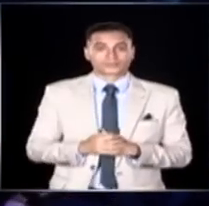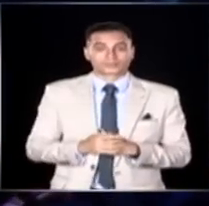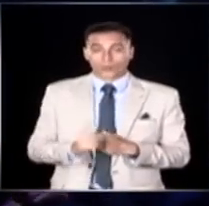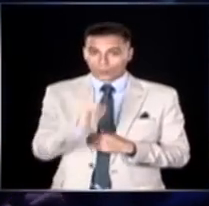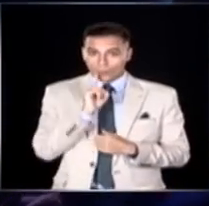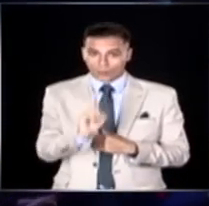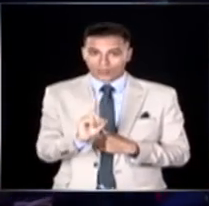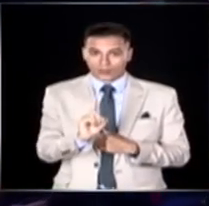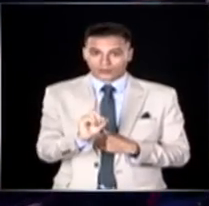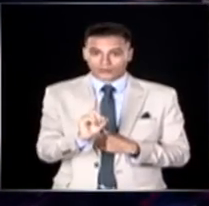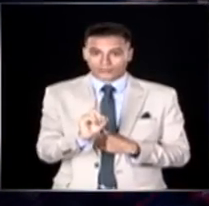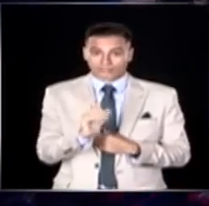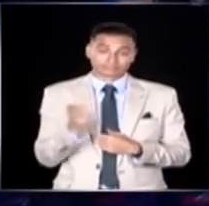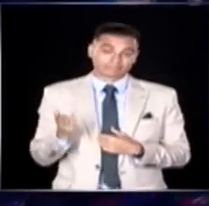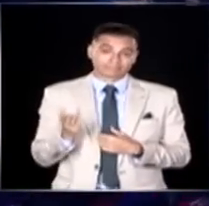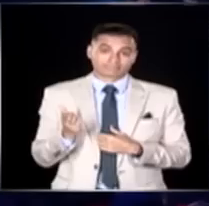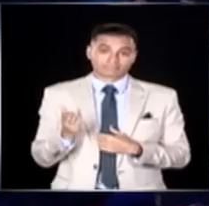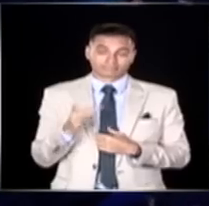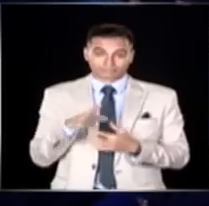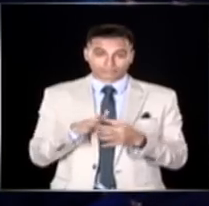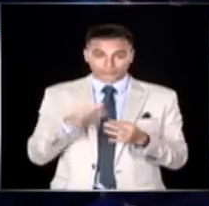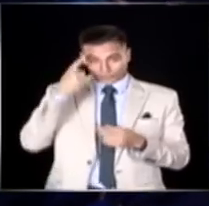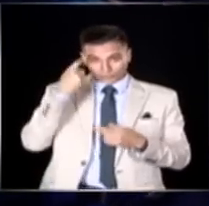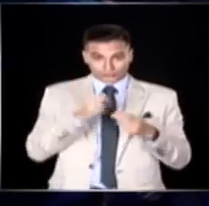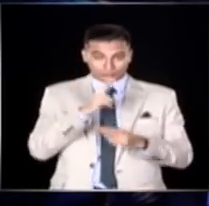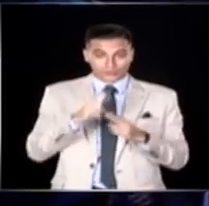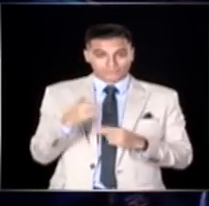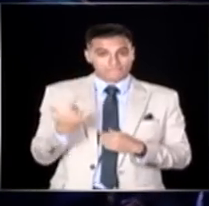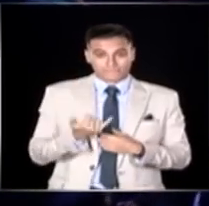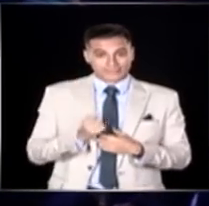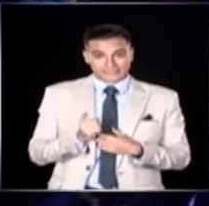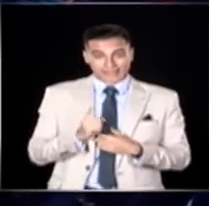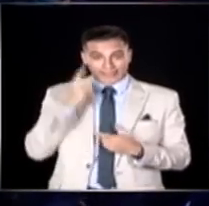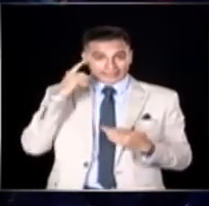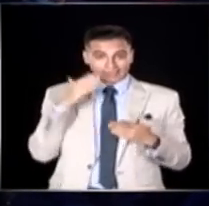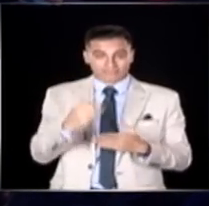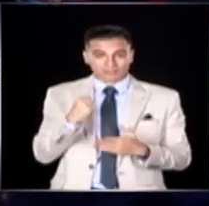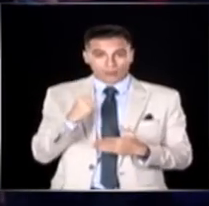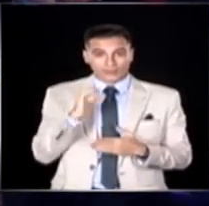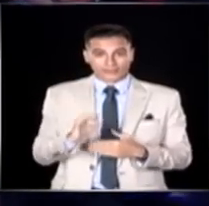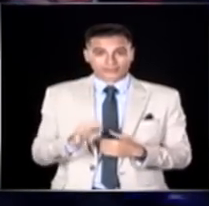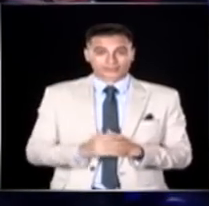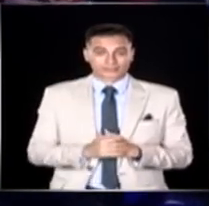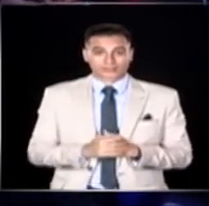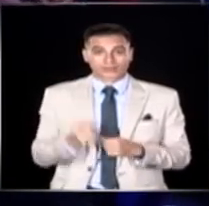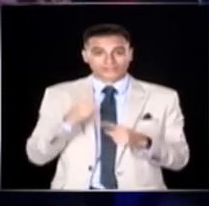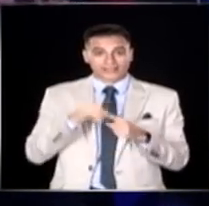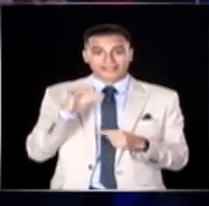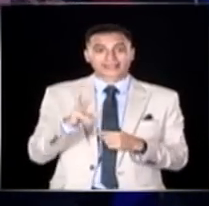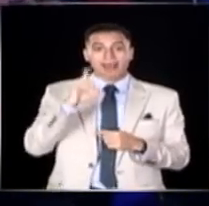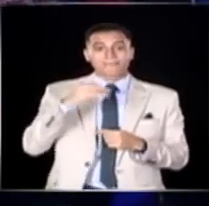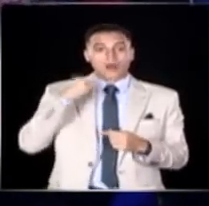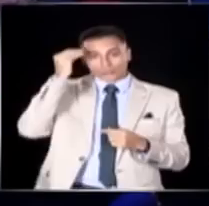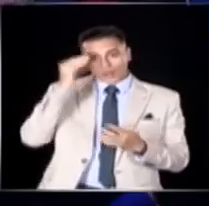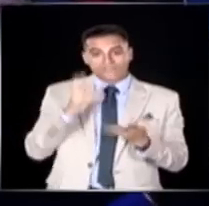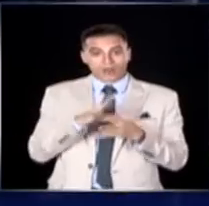ولكن هي تحت الضغط مش سهل طبعا، يعني محتاجة تركيز قوي جدا. ونسأل ريهام عايزة تعرف ايه